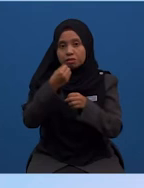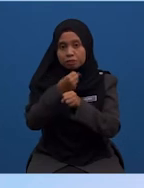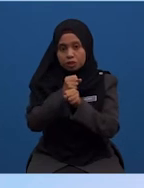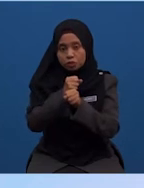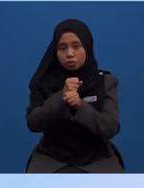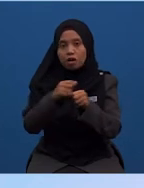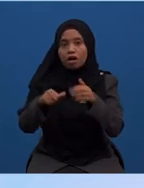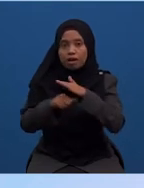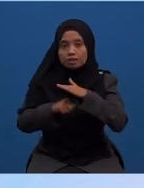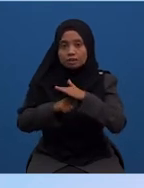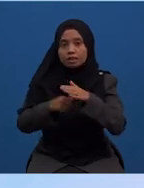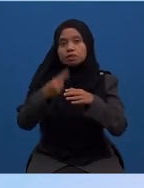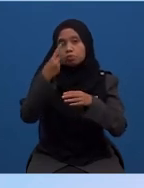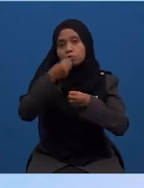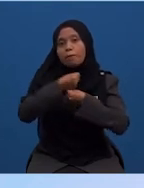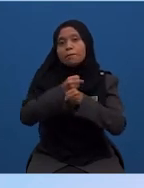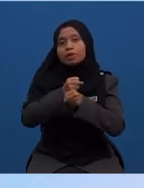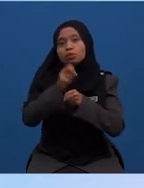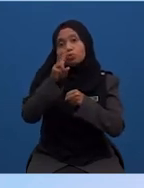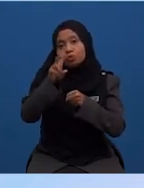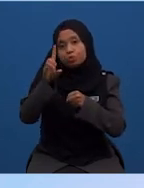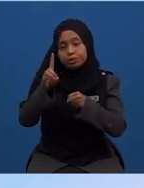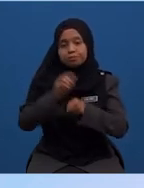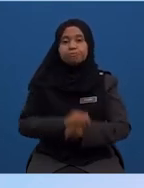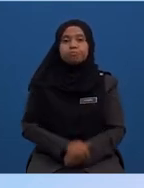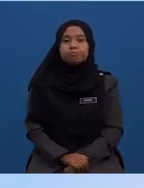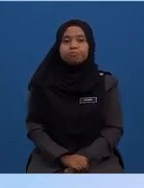bentuk asas bagi bentuk dua dimensi.